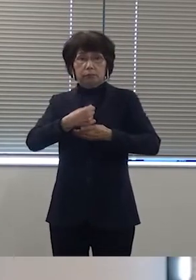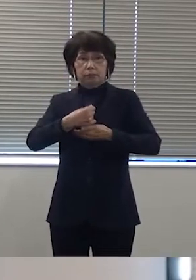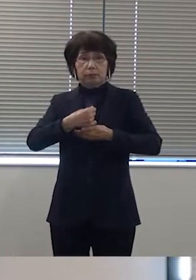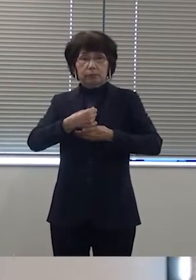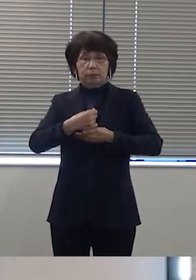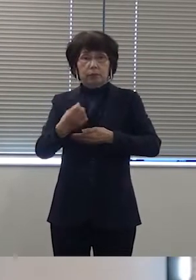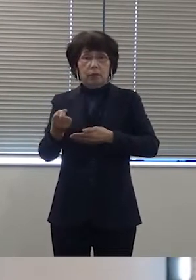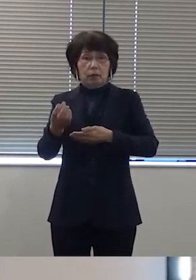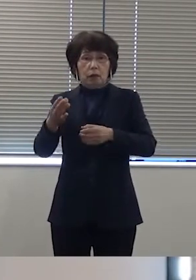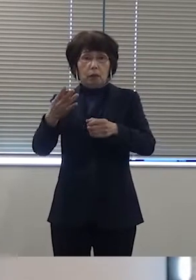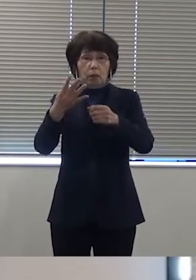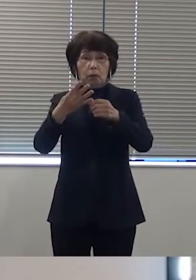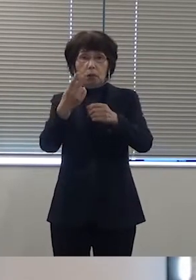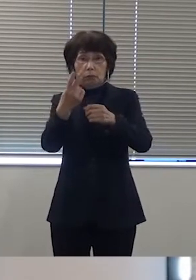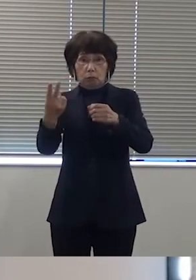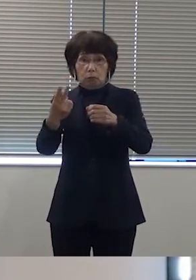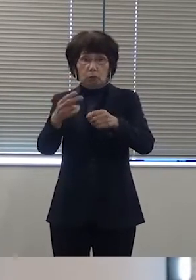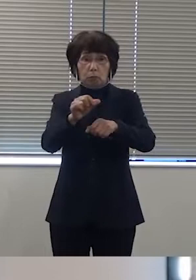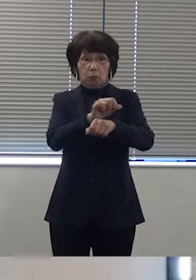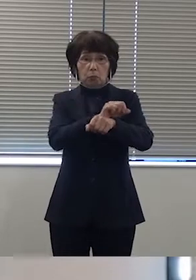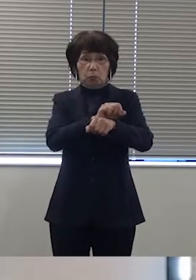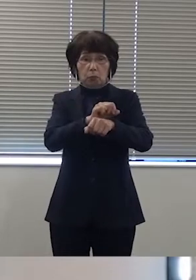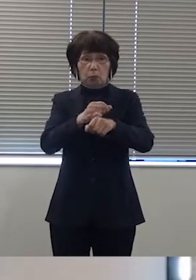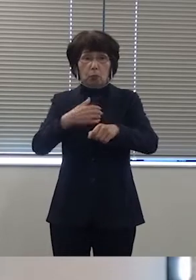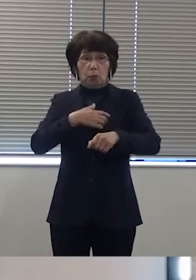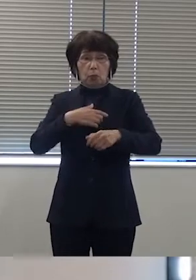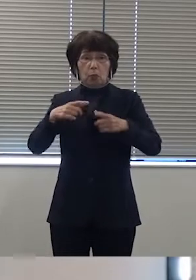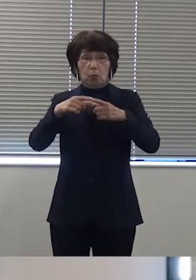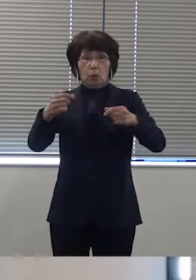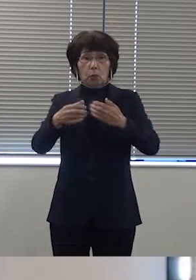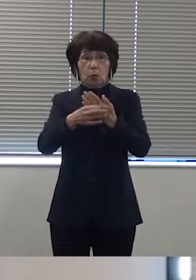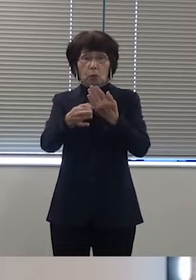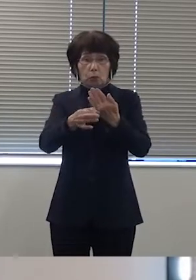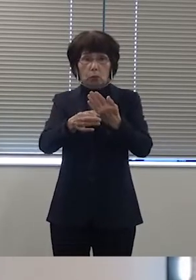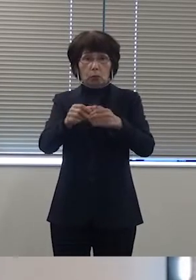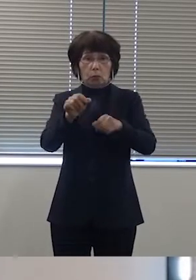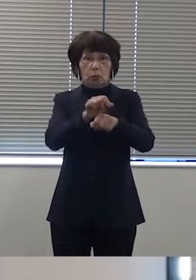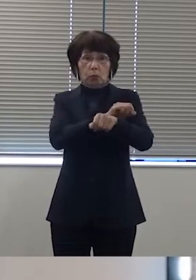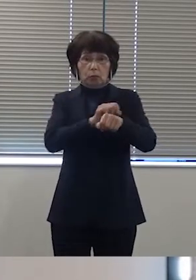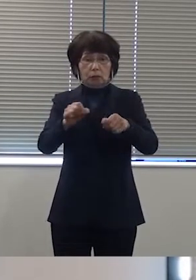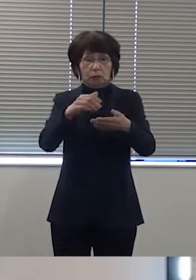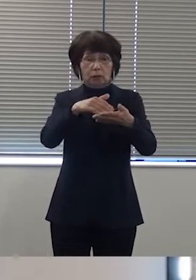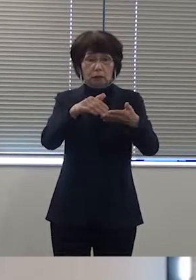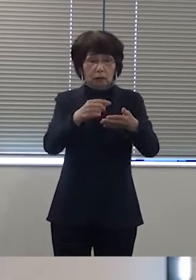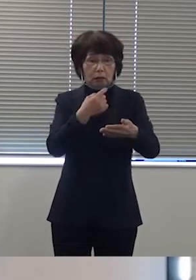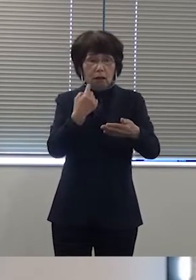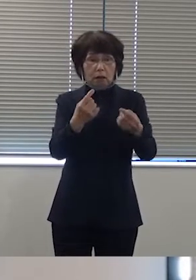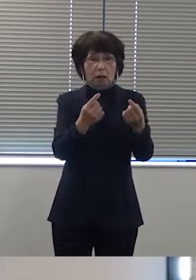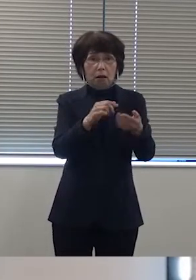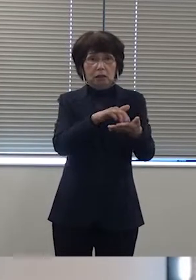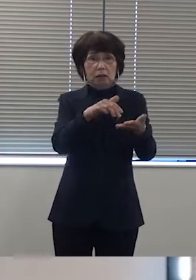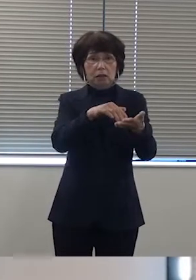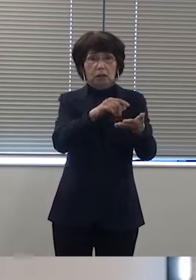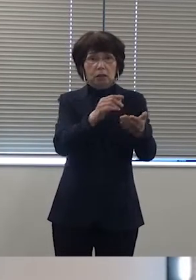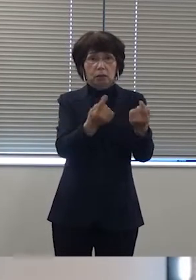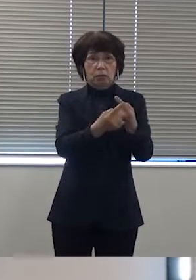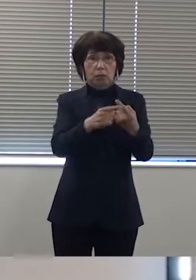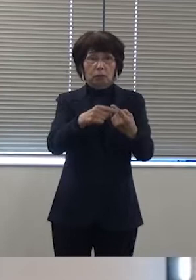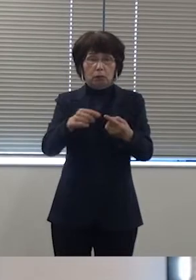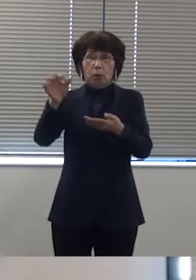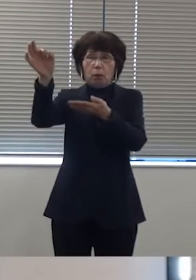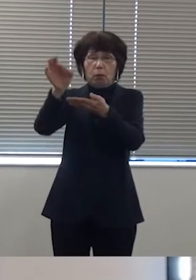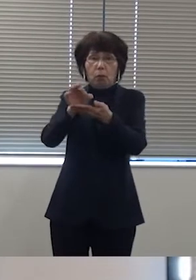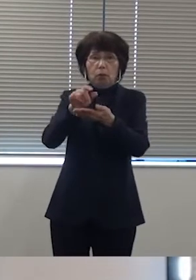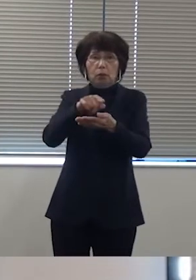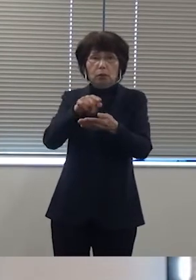赤字になりますので、赤字になりますといろんなの交付金に影響しますので、それを議会にお分かりを